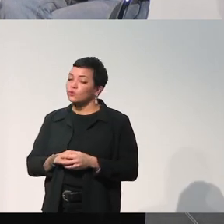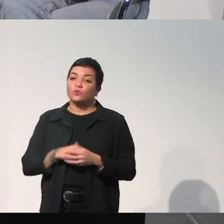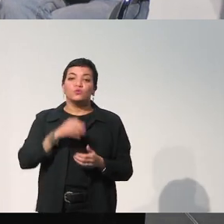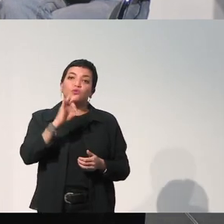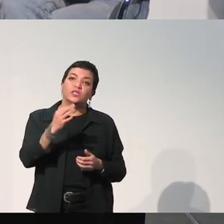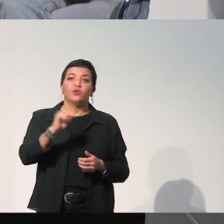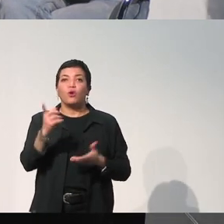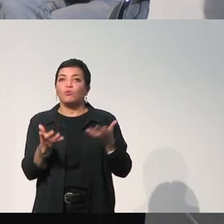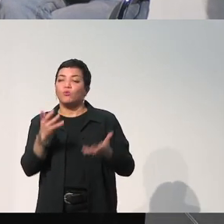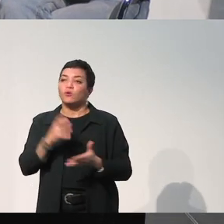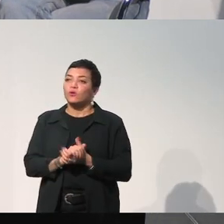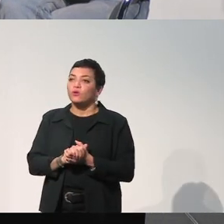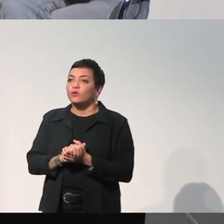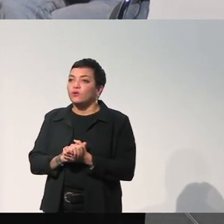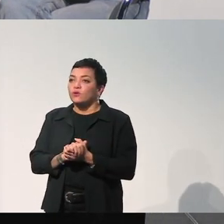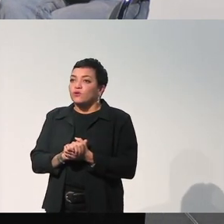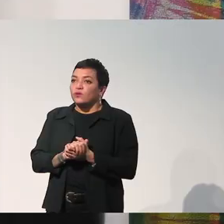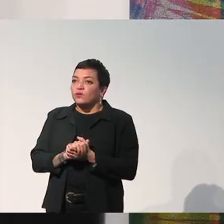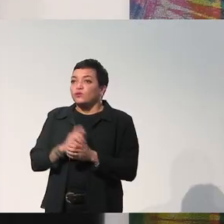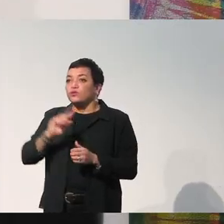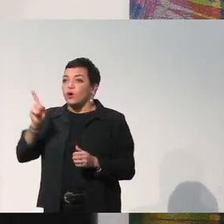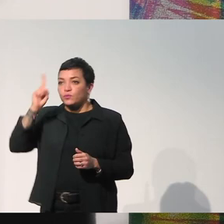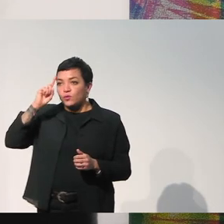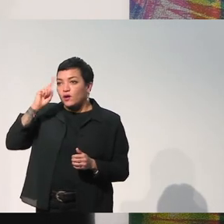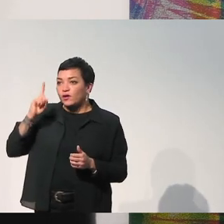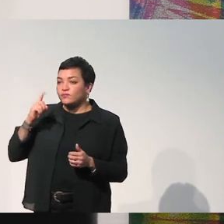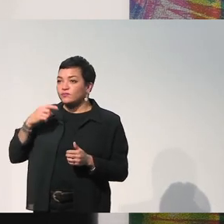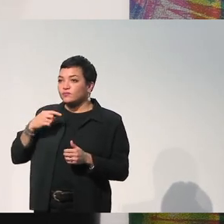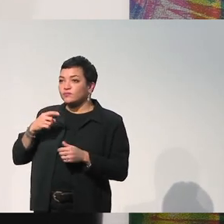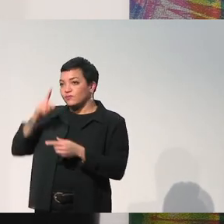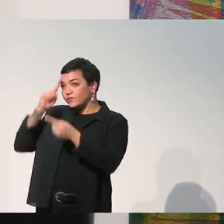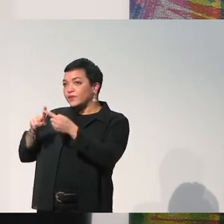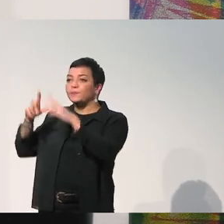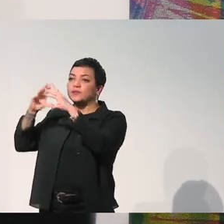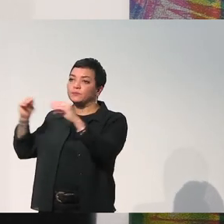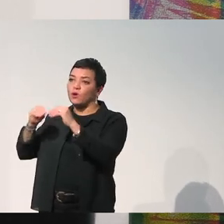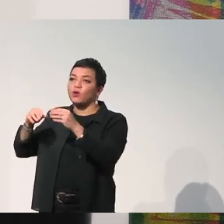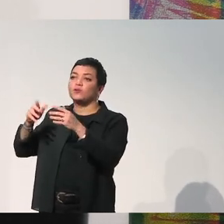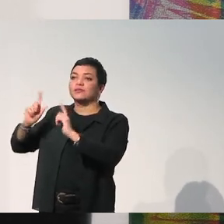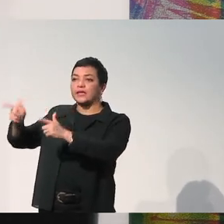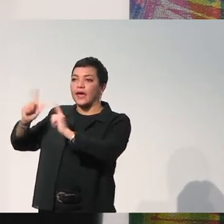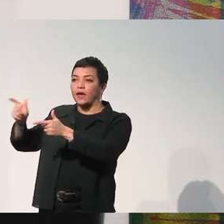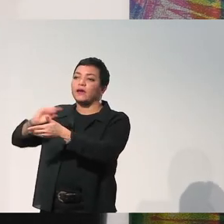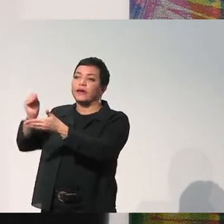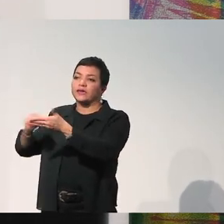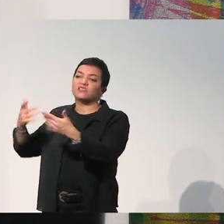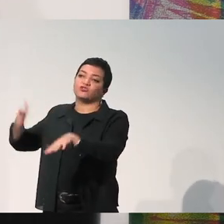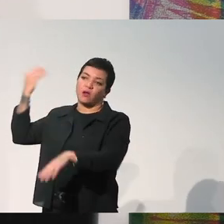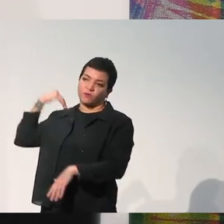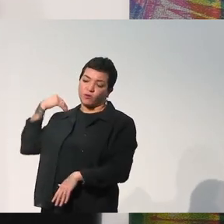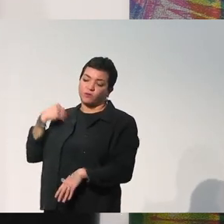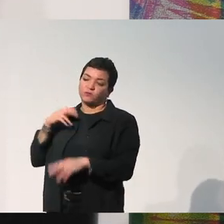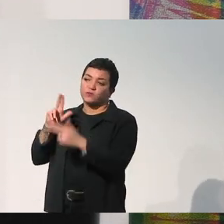Oui et non. Non dans la mesure où j'ai déjà écrit sur la guerre libanaise, donc c'était pas un sujet tabou.